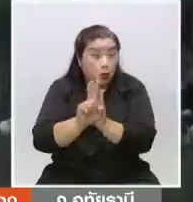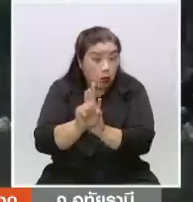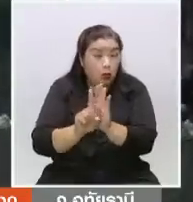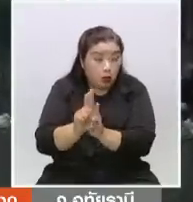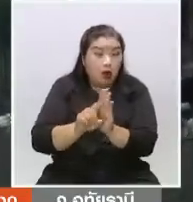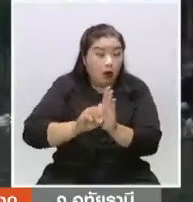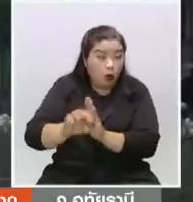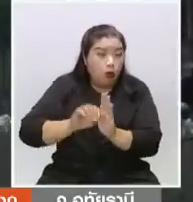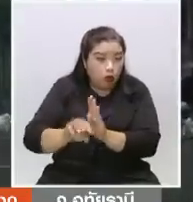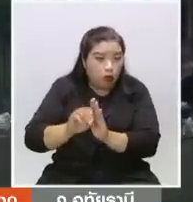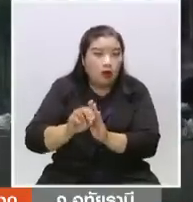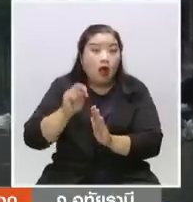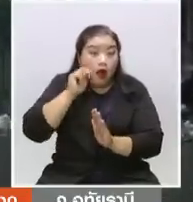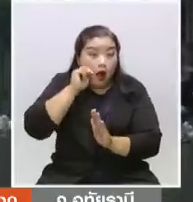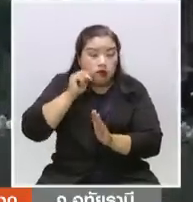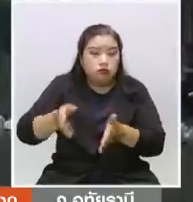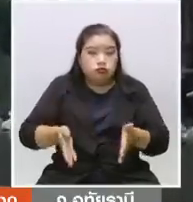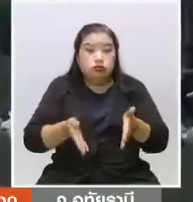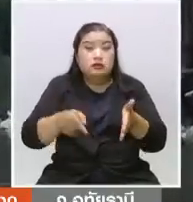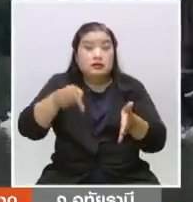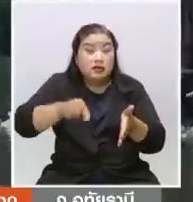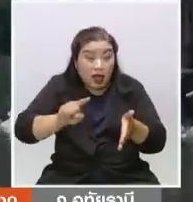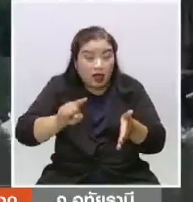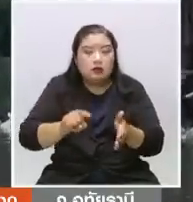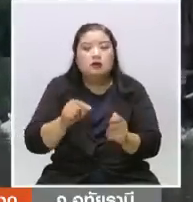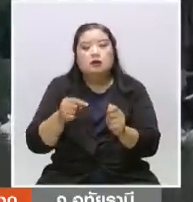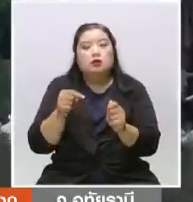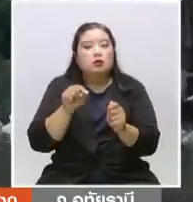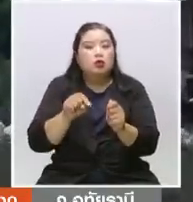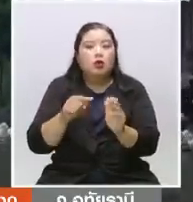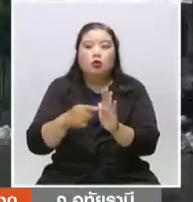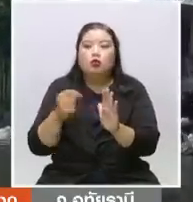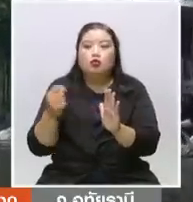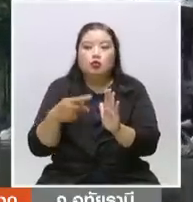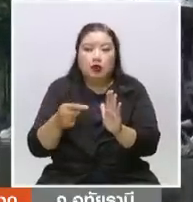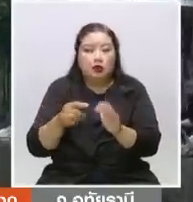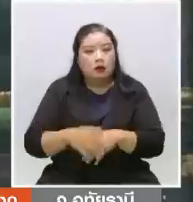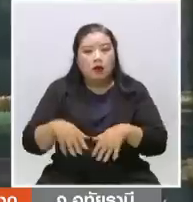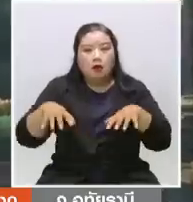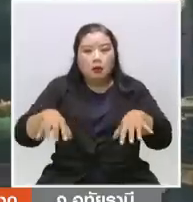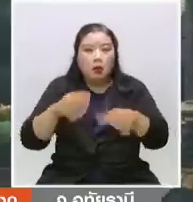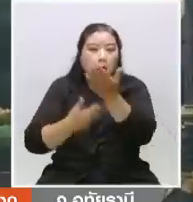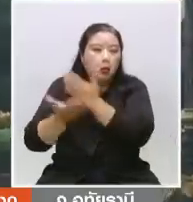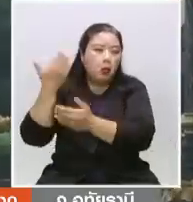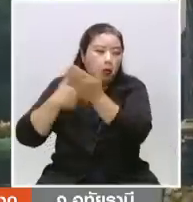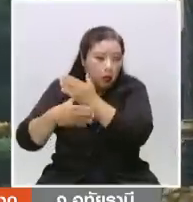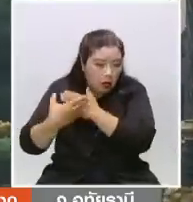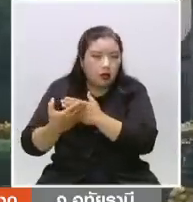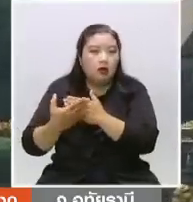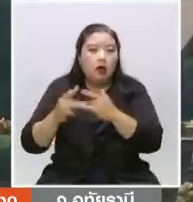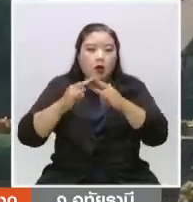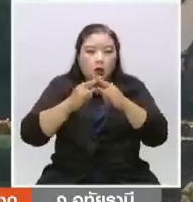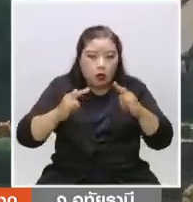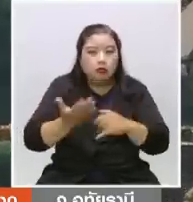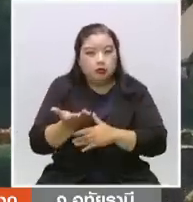ให้น้ำหนุนเข้าแม่น้ำสะแกกรังที่ไหลผ่านตัวเมืองอุทัยธานีล้นท่วมโบราณสถานของวัดอุโปสถาร